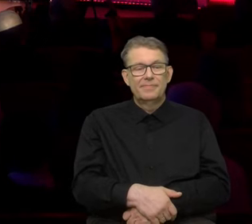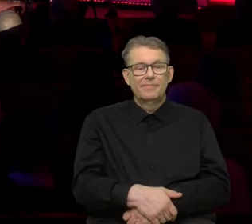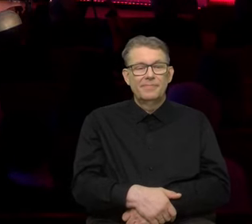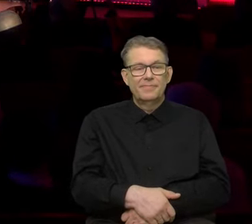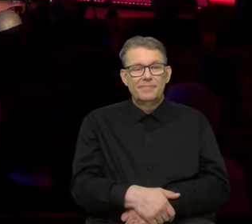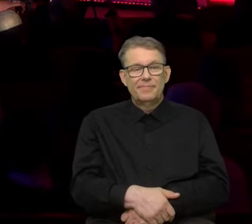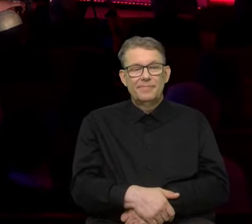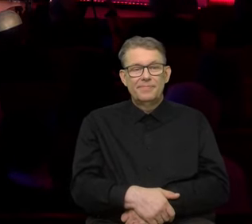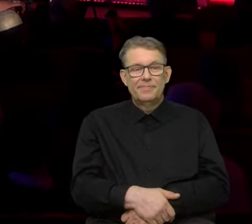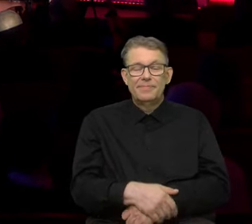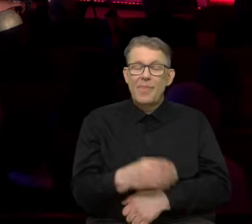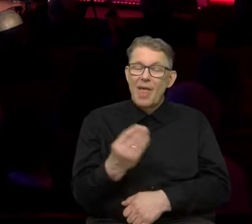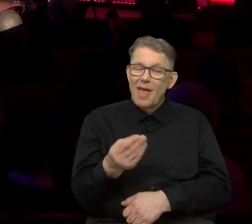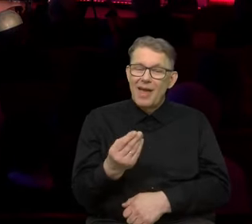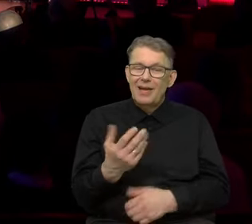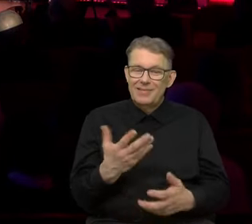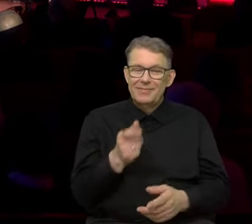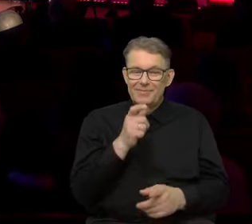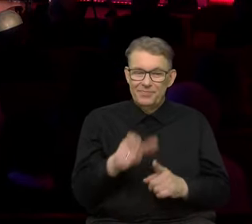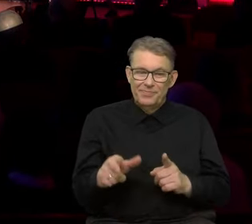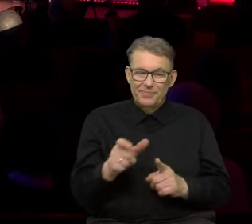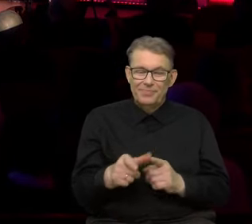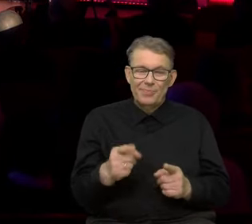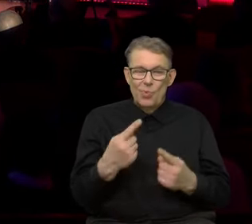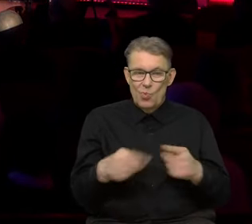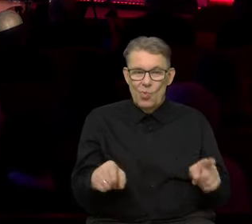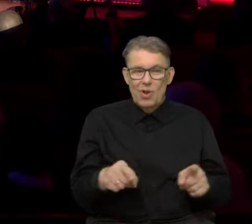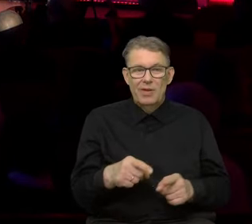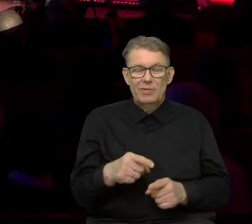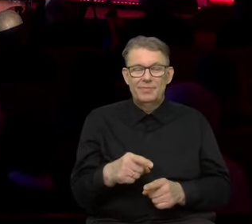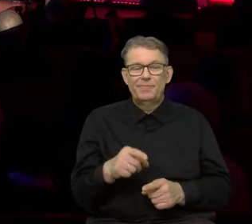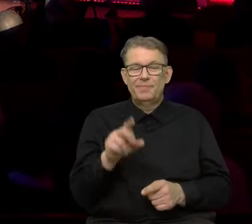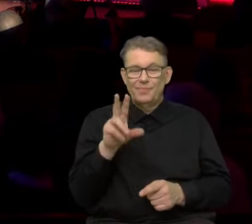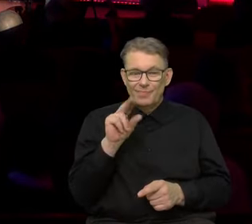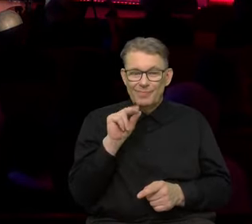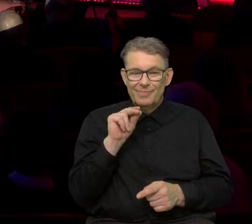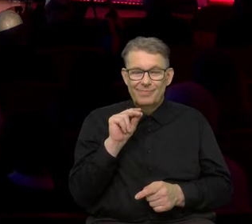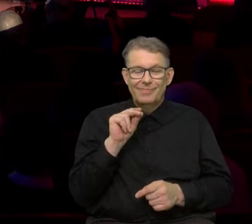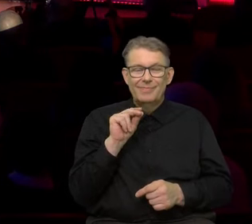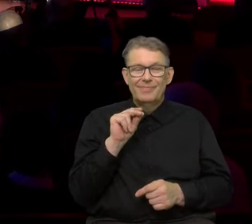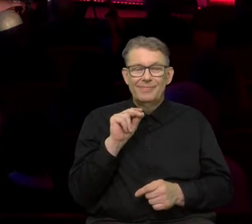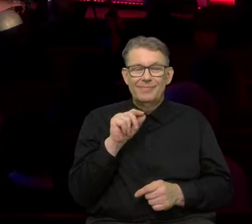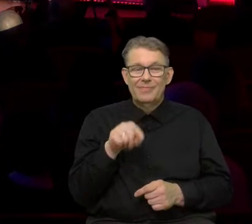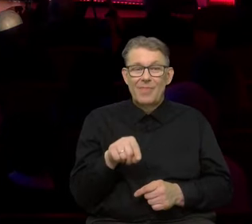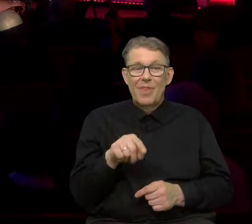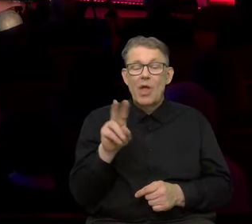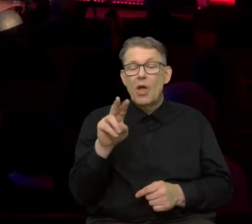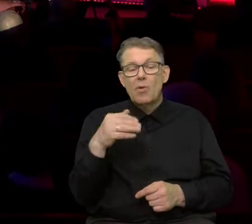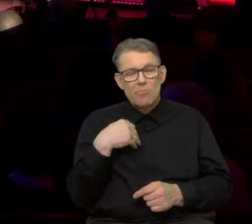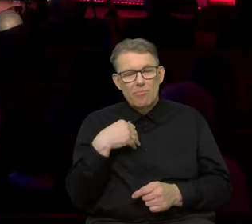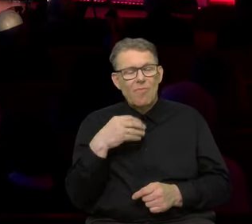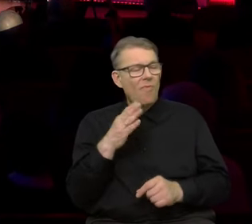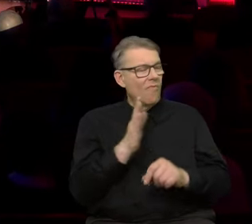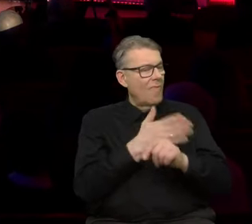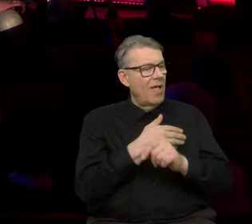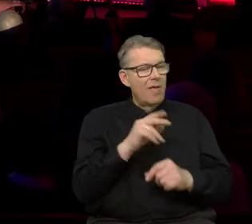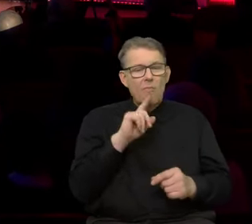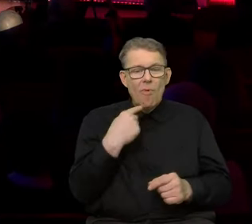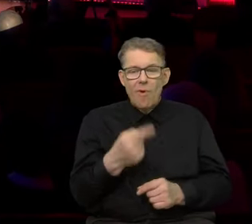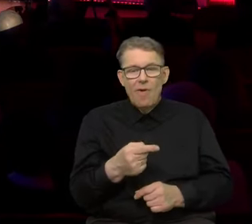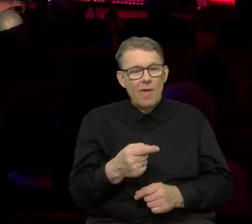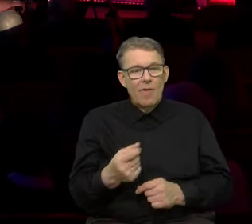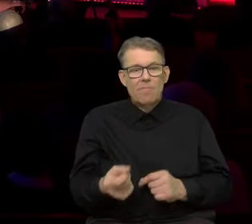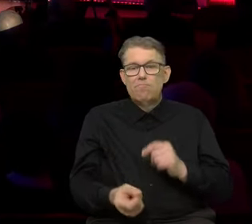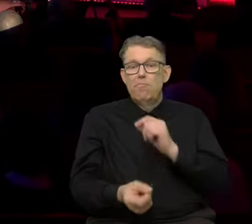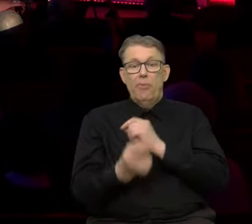Jakby się dało jeszcze tutaj, to chciałem powiedzieć tak, właśnie ktoś tu powiedział wcześniej, pani Lucja, że nie ma